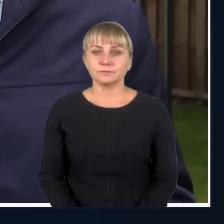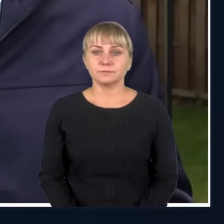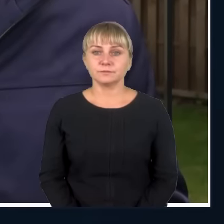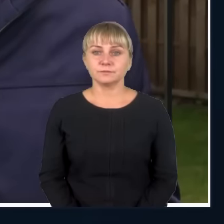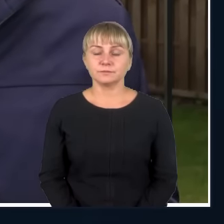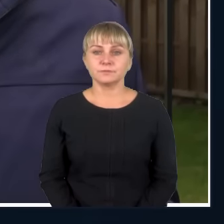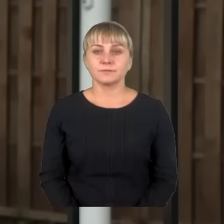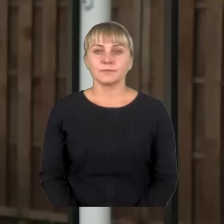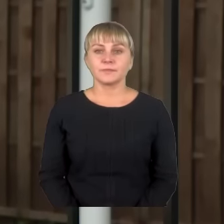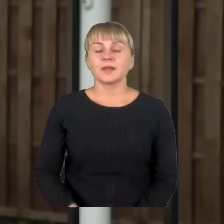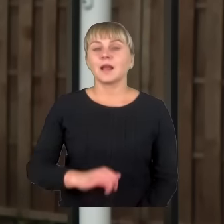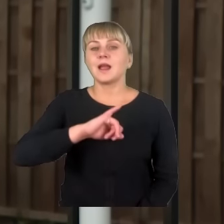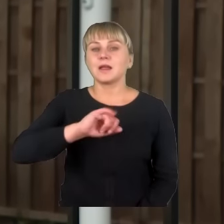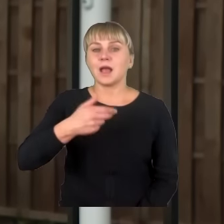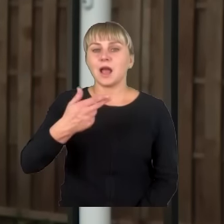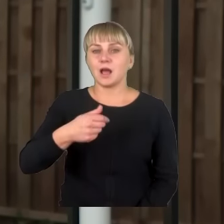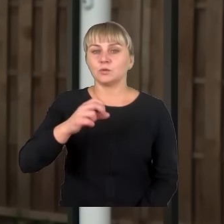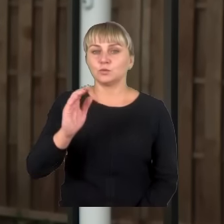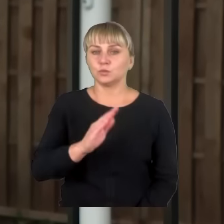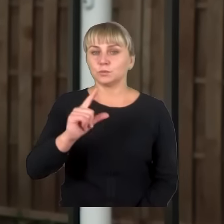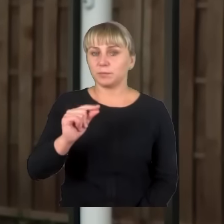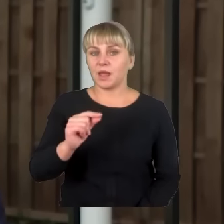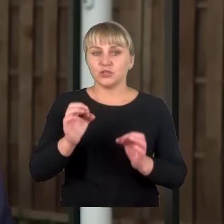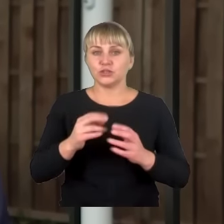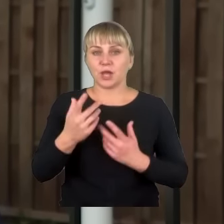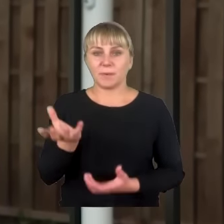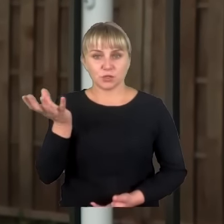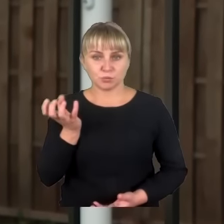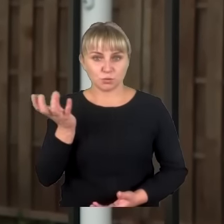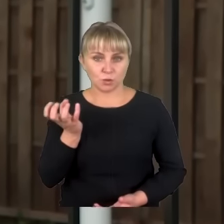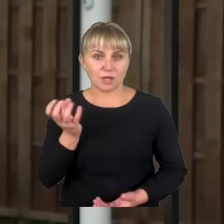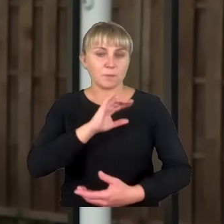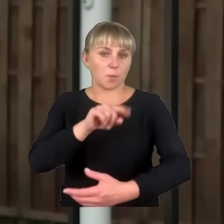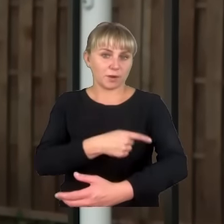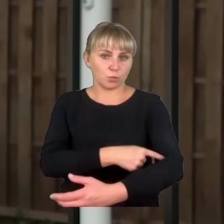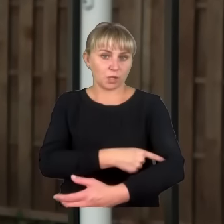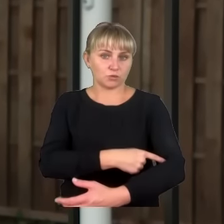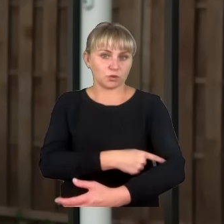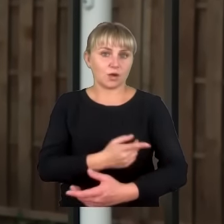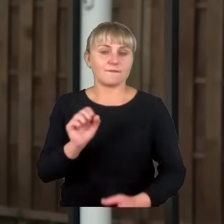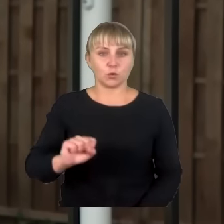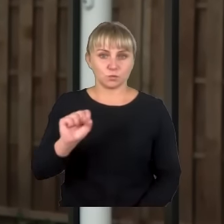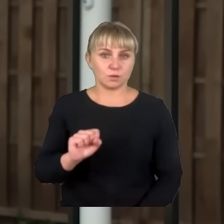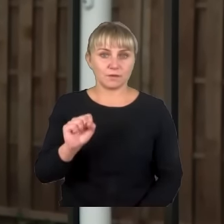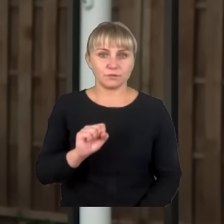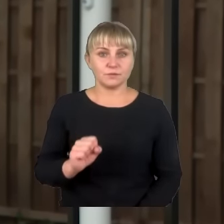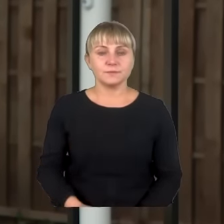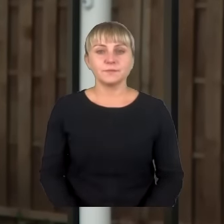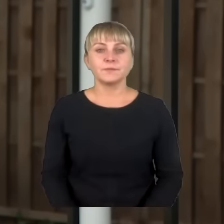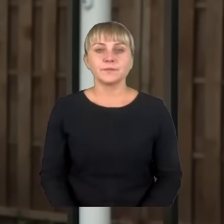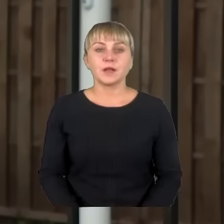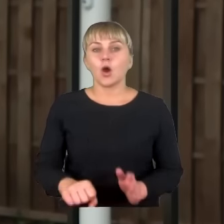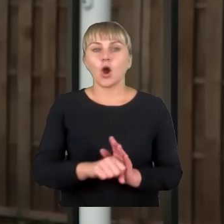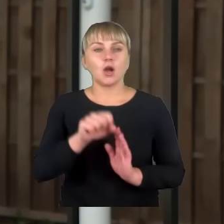Janusz P. ma jeszcze dzisiaj o godzinie 17 zostać przesłuchany w prokuraturze we Wrocławiu, ale od rana